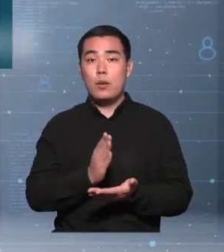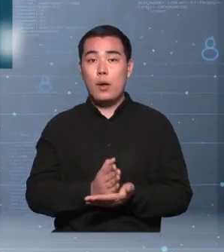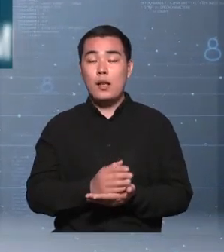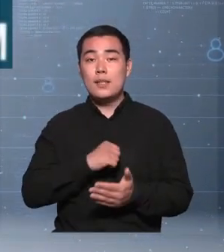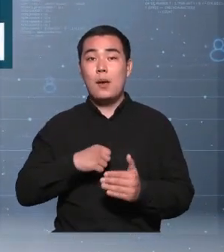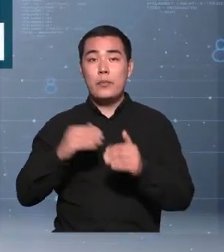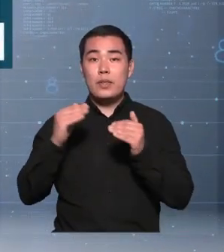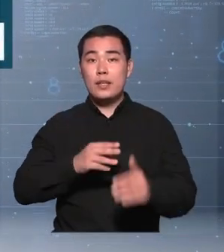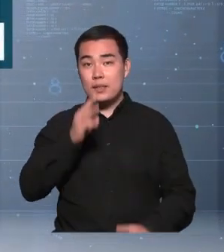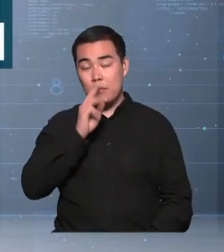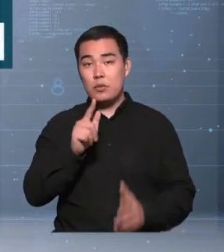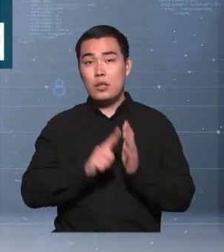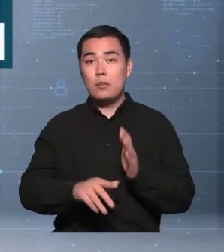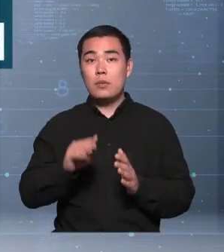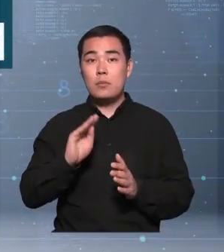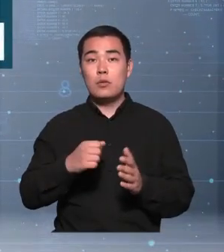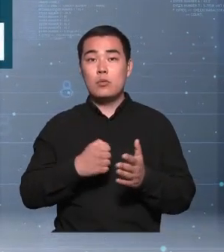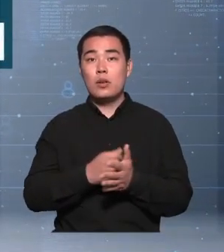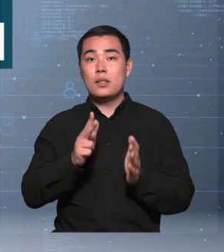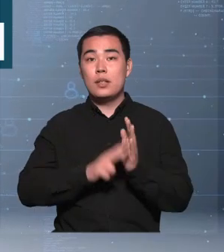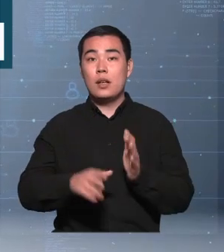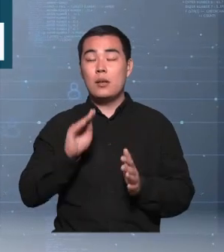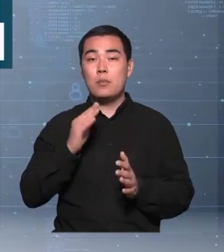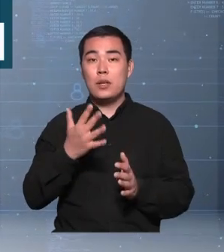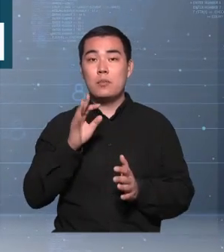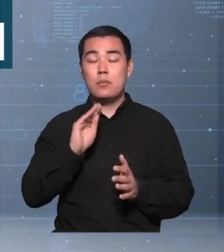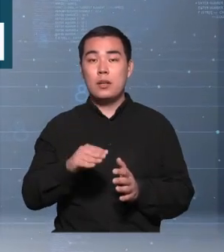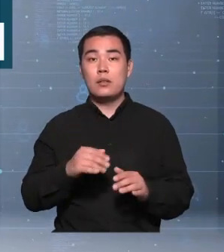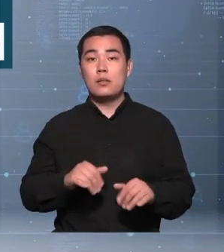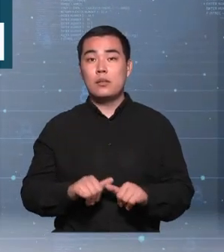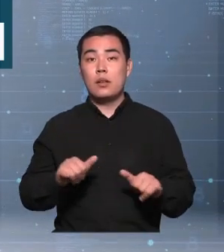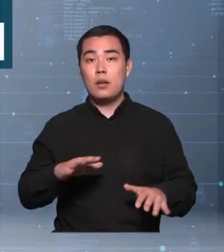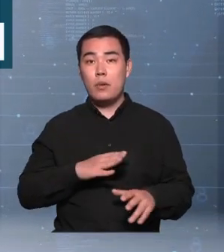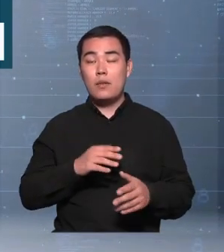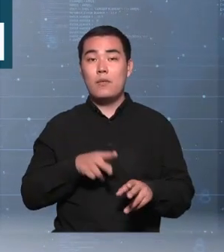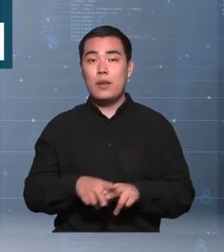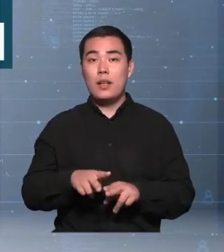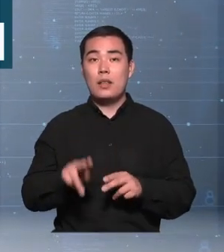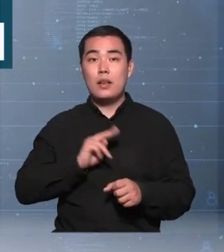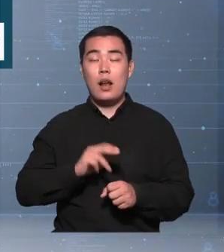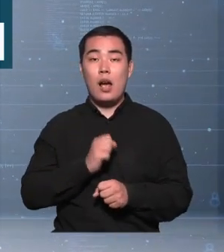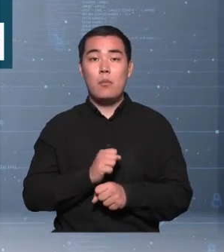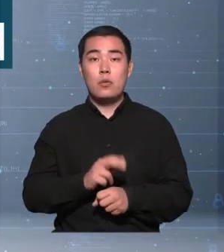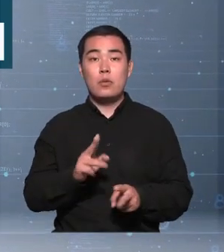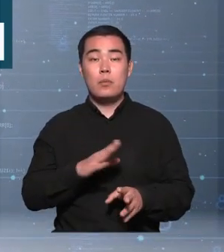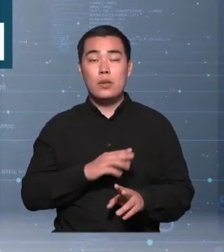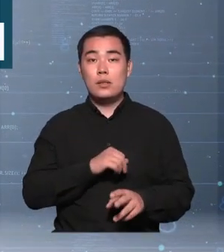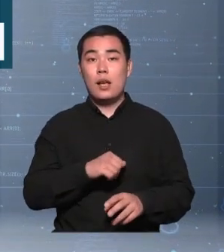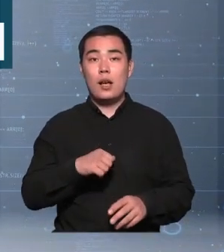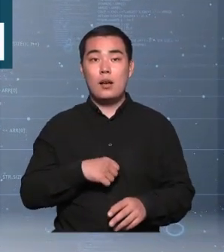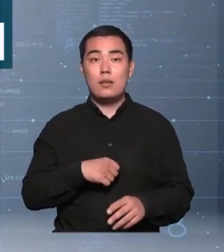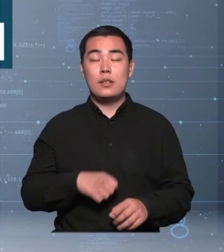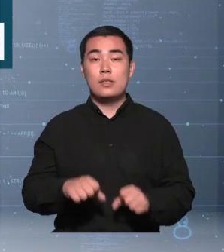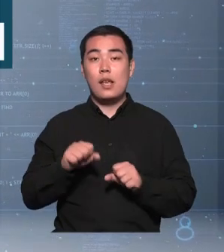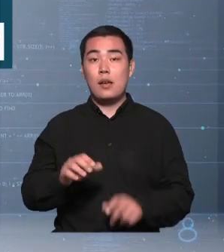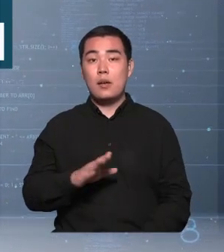ең төменгі айлық көлемі 70 мыңнан 85 мың теңгеге дейін көтерілді. Зиянды ортада жұмыс істейтіндер де әлеуметтік тұрғыдан